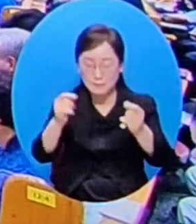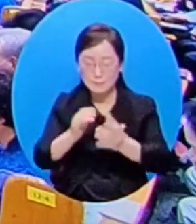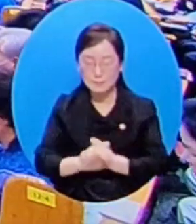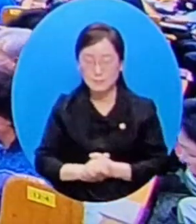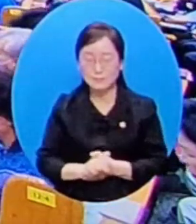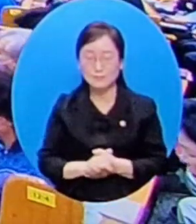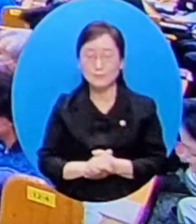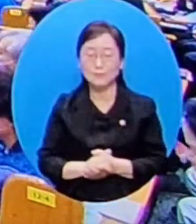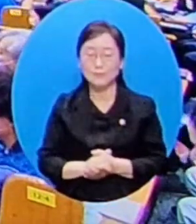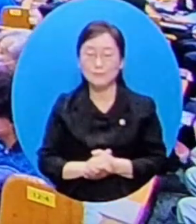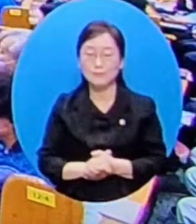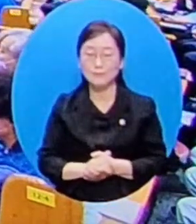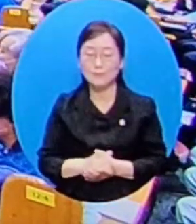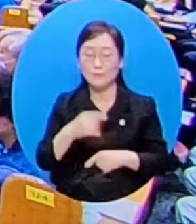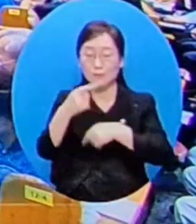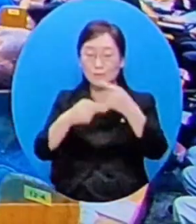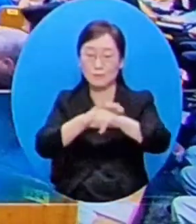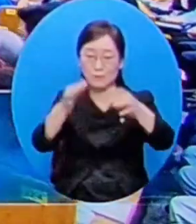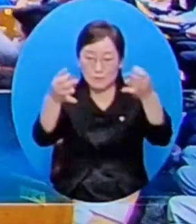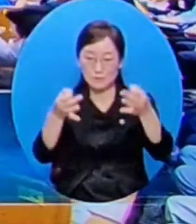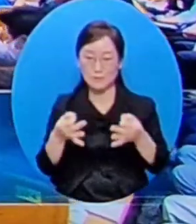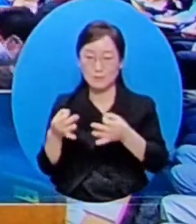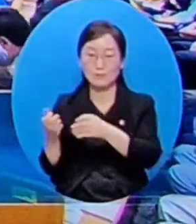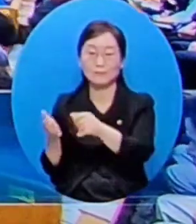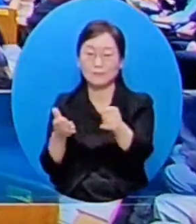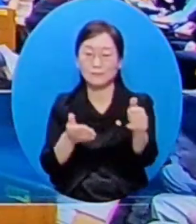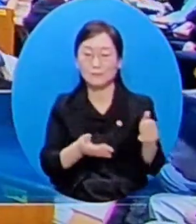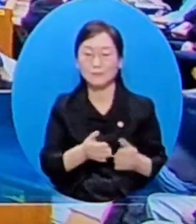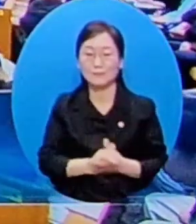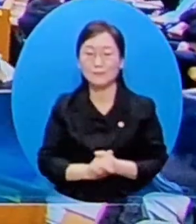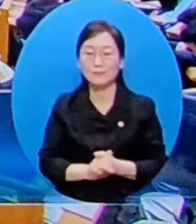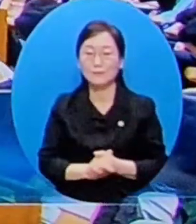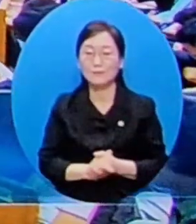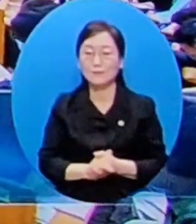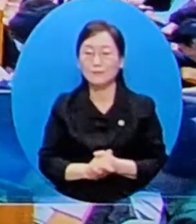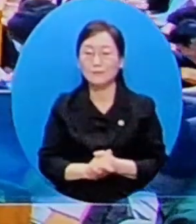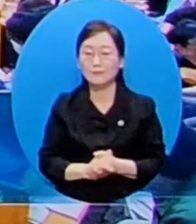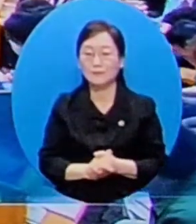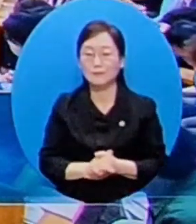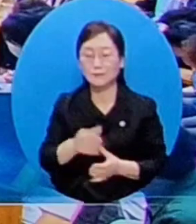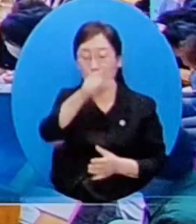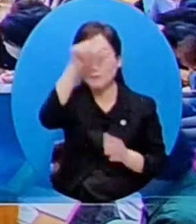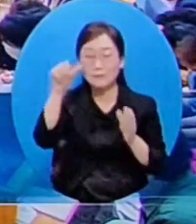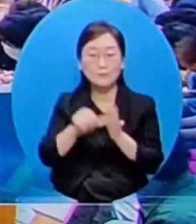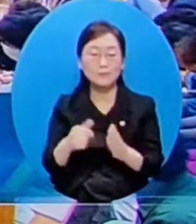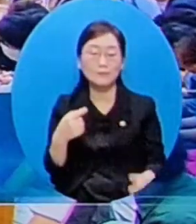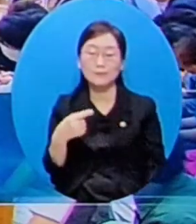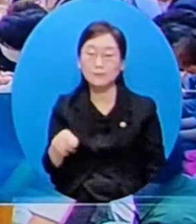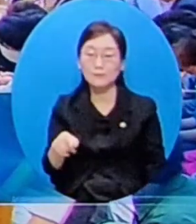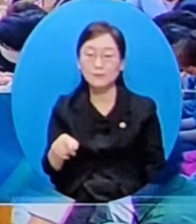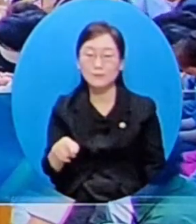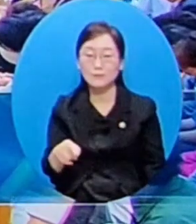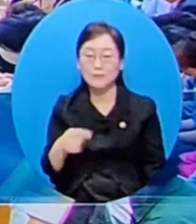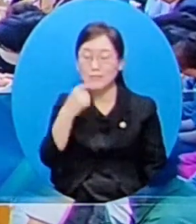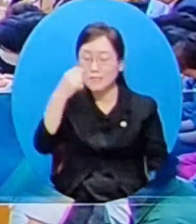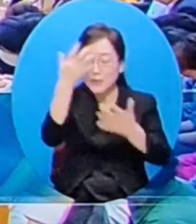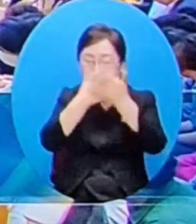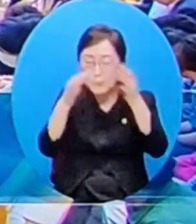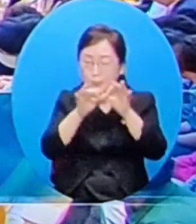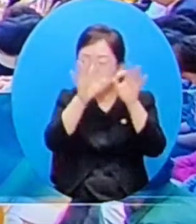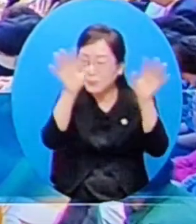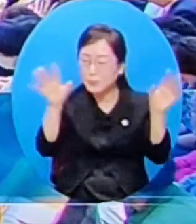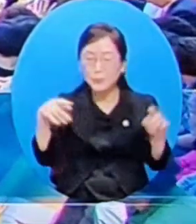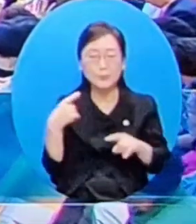아멘. 잠시 눈을 감고 고개를 숙이고 제 이야기에 귀를 기울여 주시기 바랍니다. 너 인생이 무엇이냐? 잠시 다 사라지는